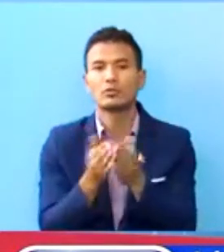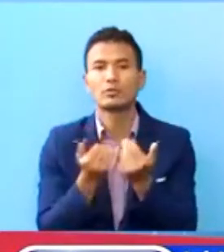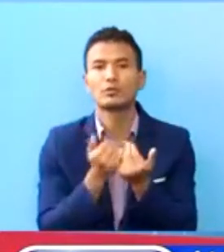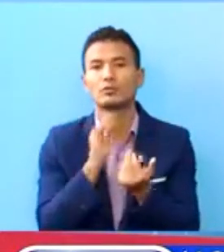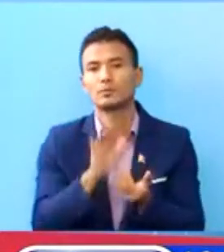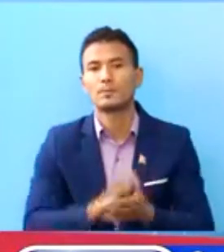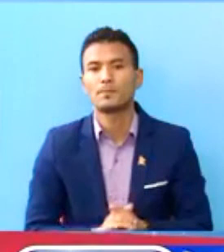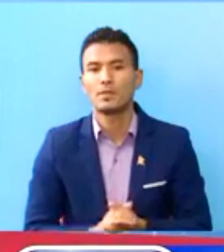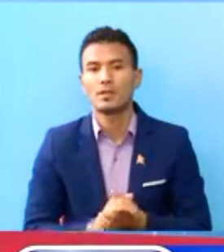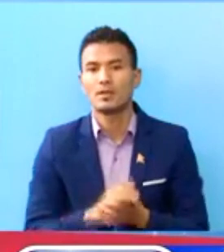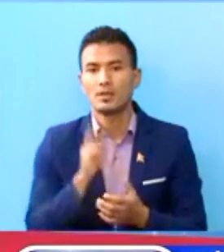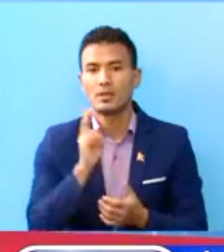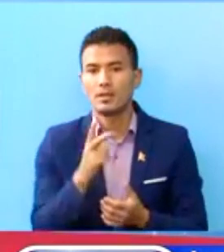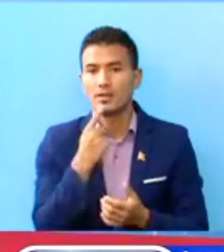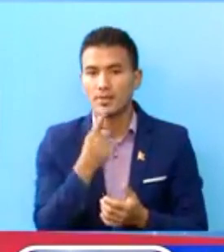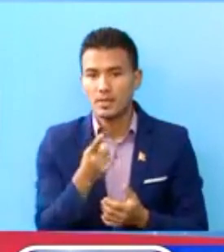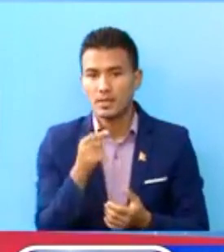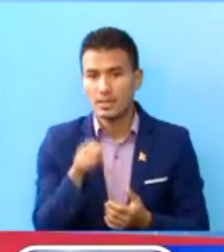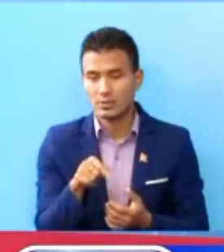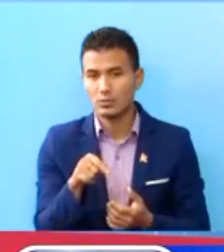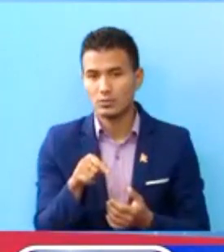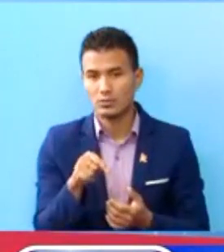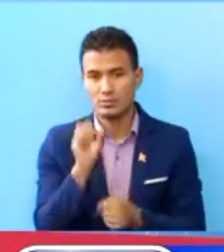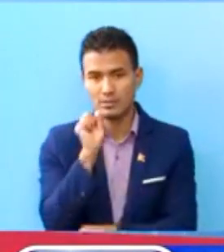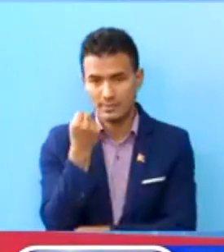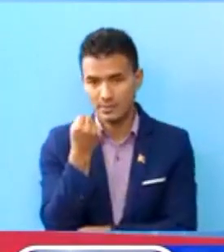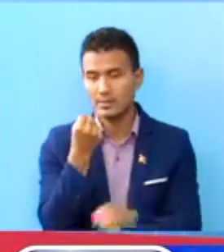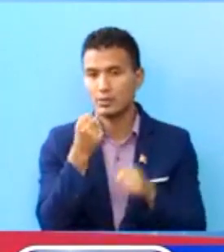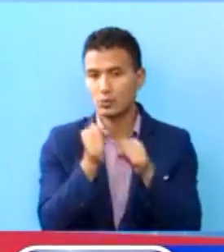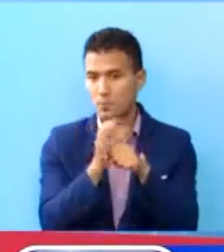छ। यति भन्दै आजको यो नेसनल